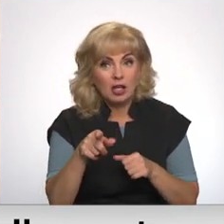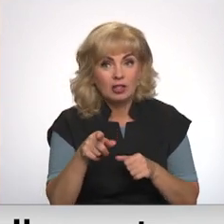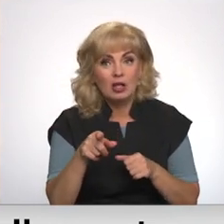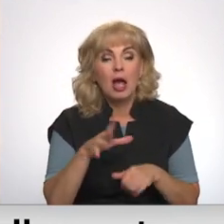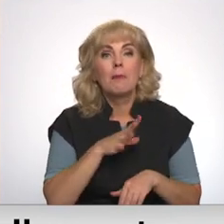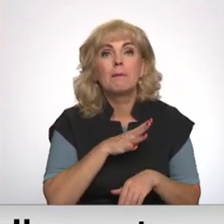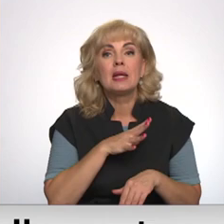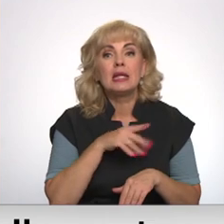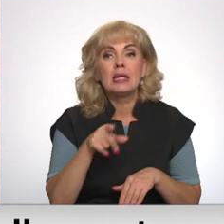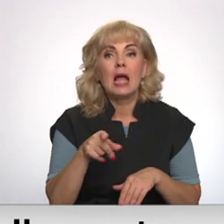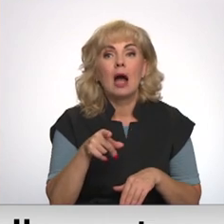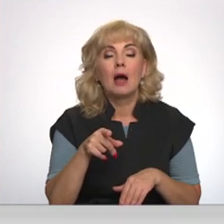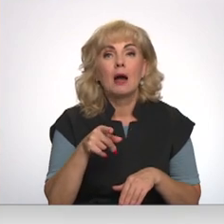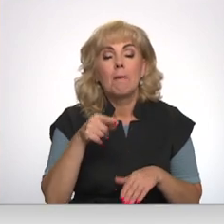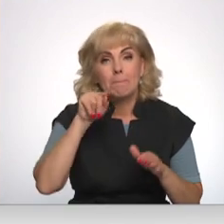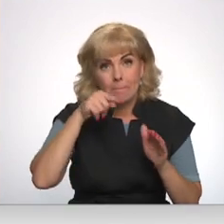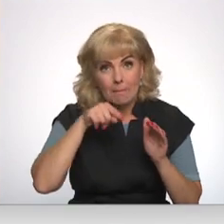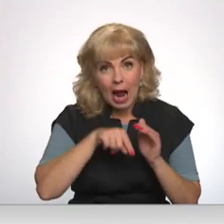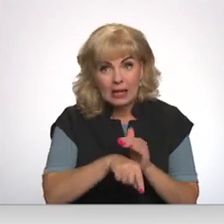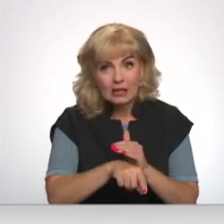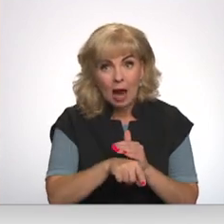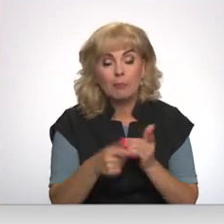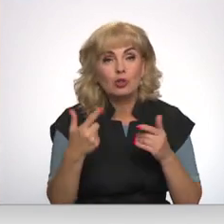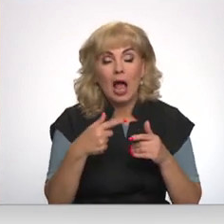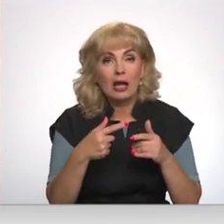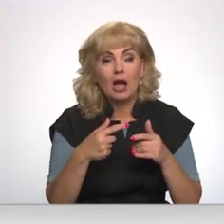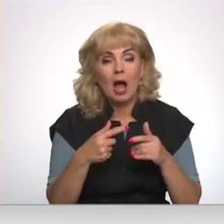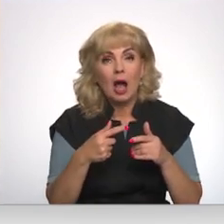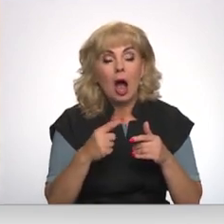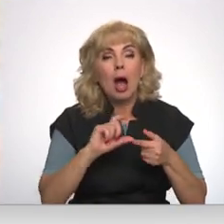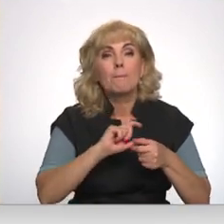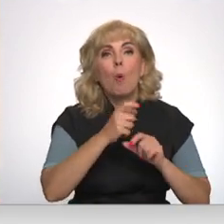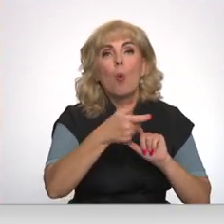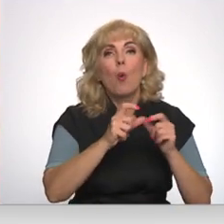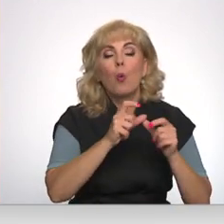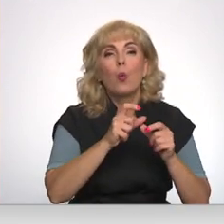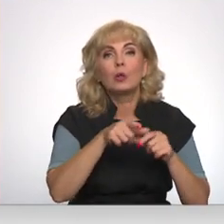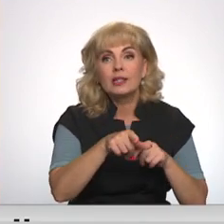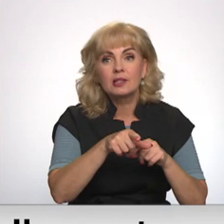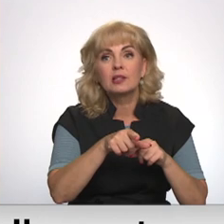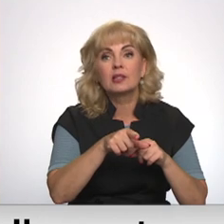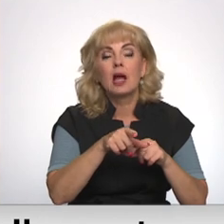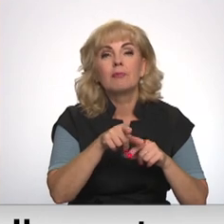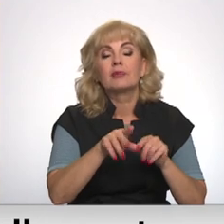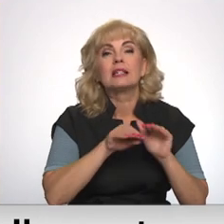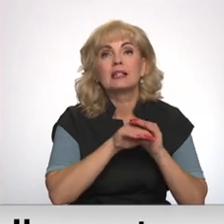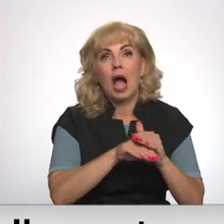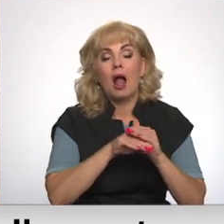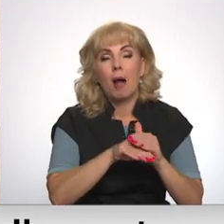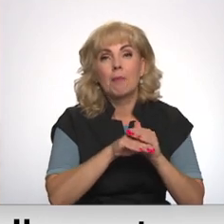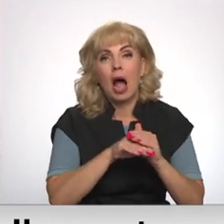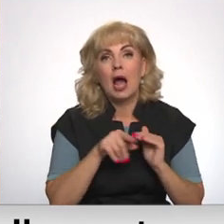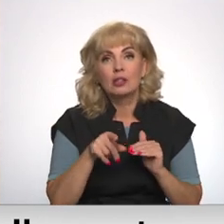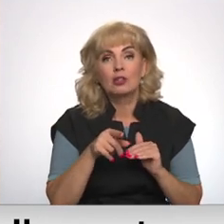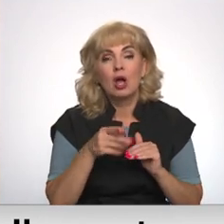tātad dīvē pagrabā visticamāk, kas laika gaitā ir aizmūrēta, bet šis viss laukakmeņa mūris ir saglabājies